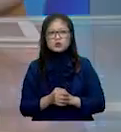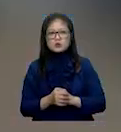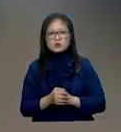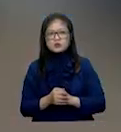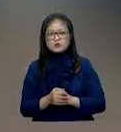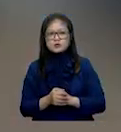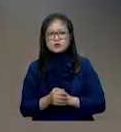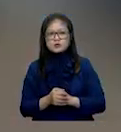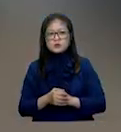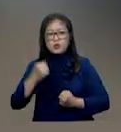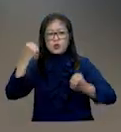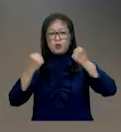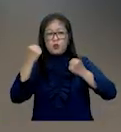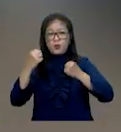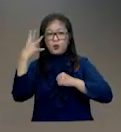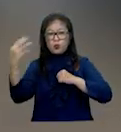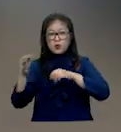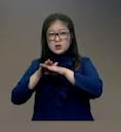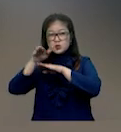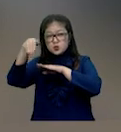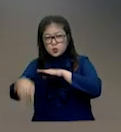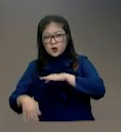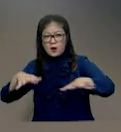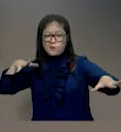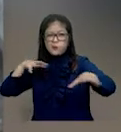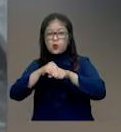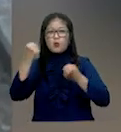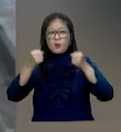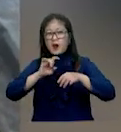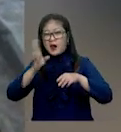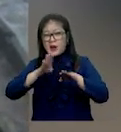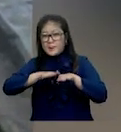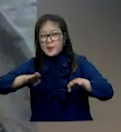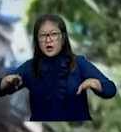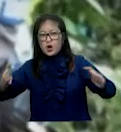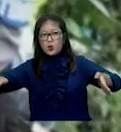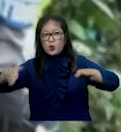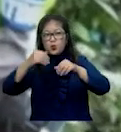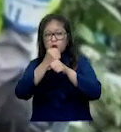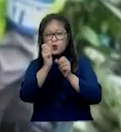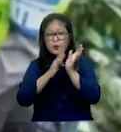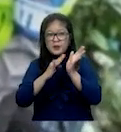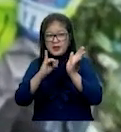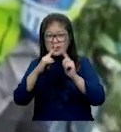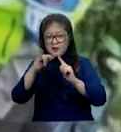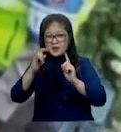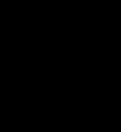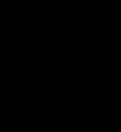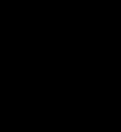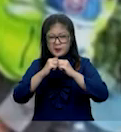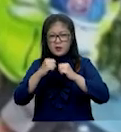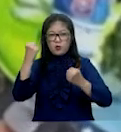mobil pemudik terjun ke jurang usai menabrak mobil lain yang terparkir di kosan Gunung Gumitir Jember kecelakaan terjadi saat mobil